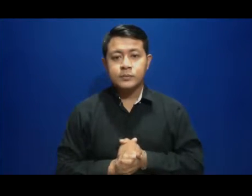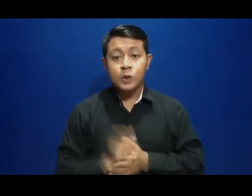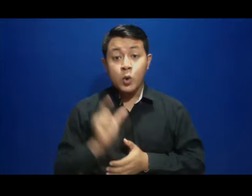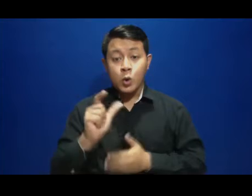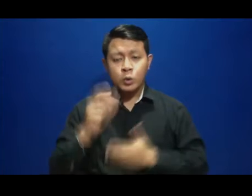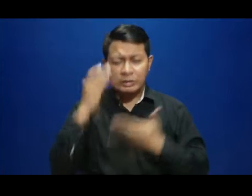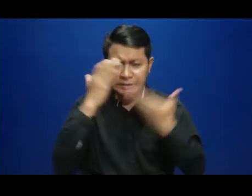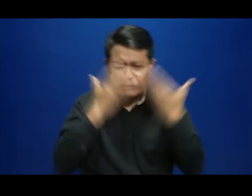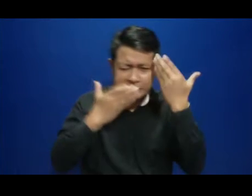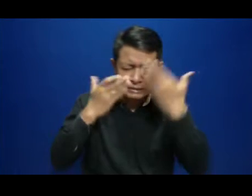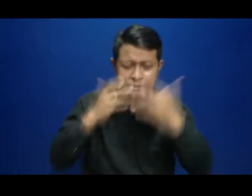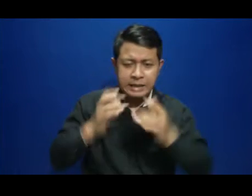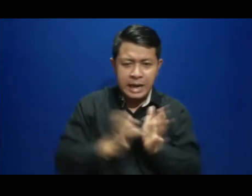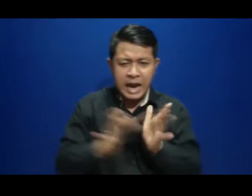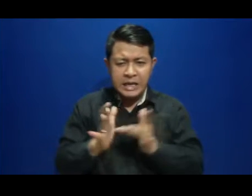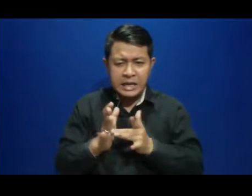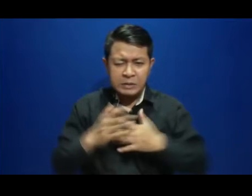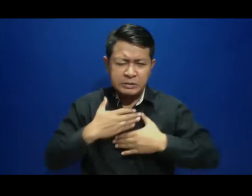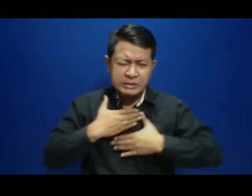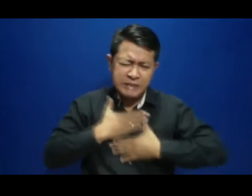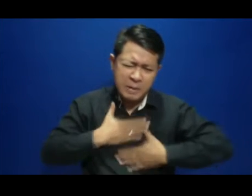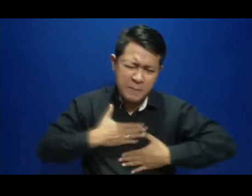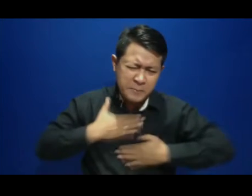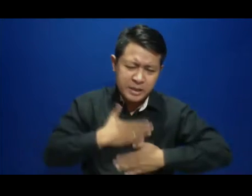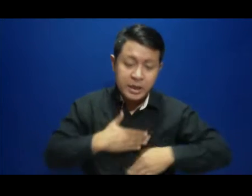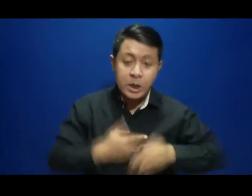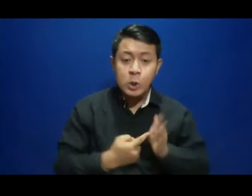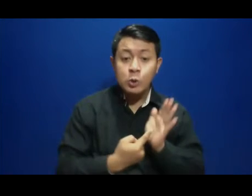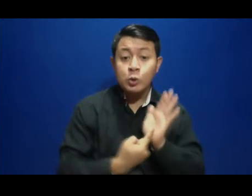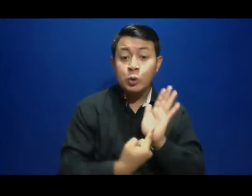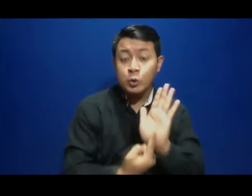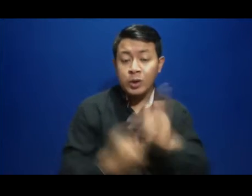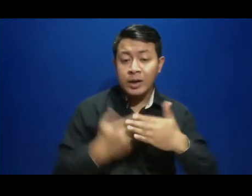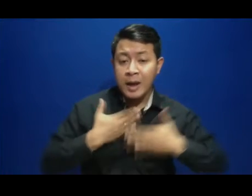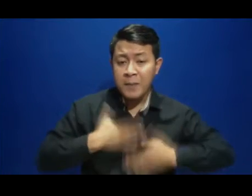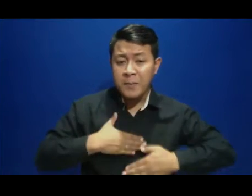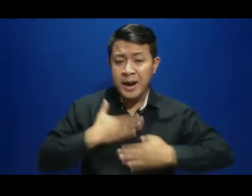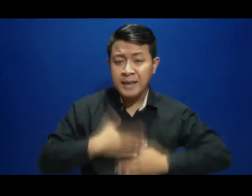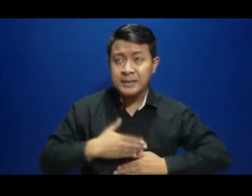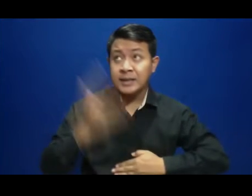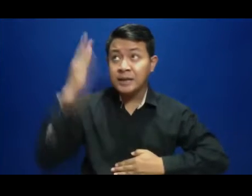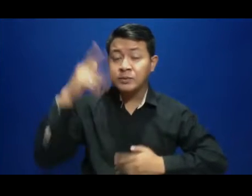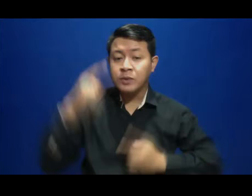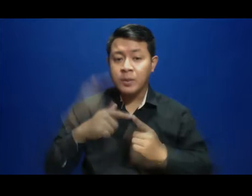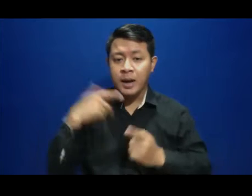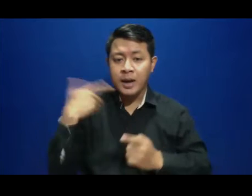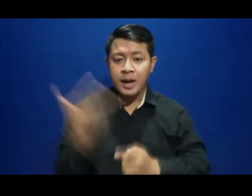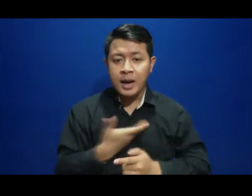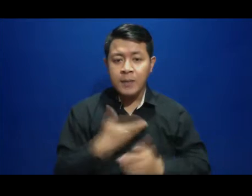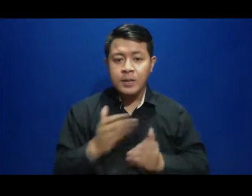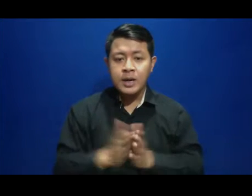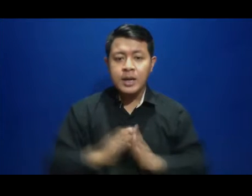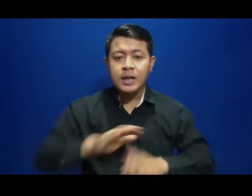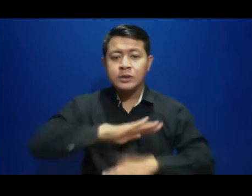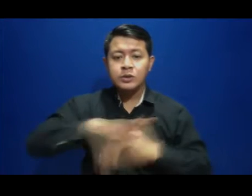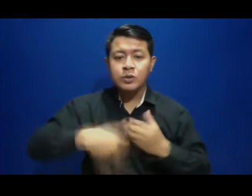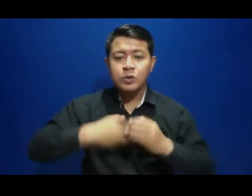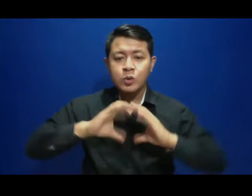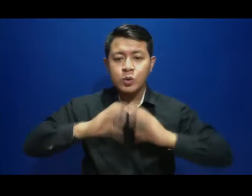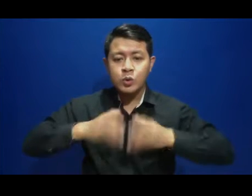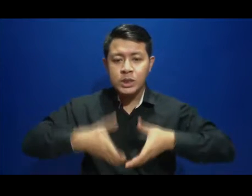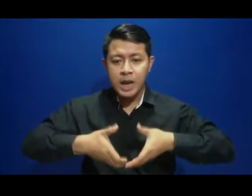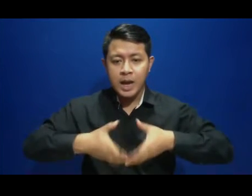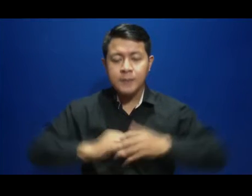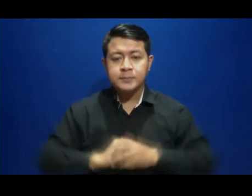Demi sengsara Yesus yang pedih, tunjukkanlah belas kasih-Mu kepada kami dan seluruh dunia.